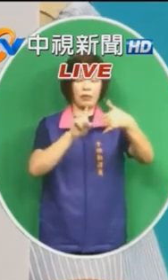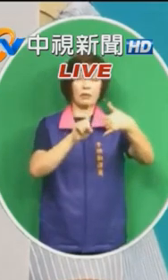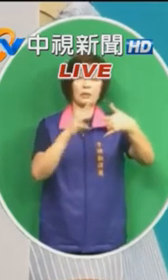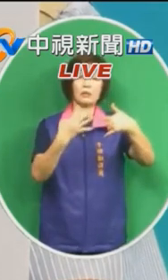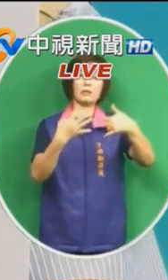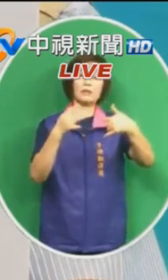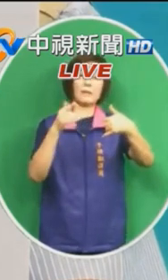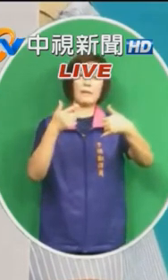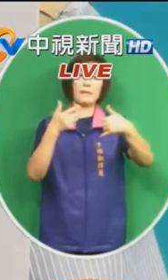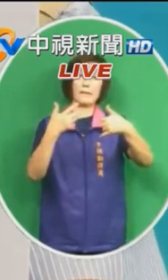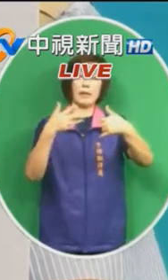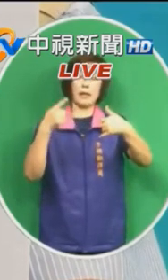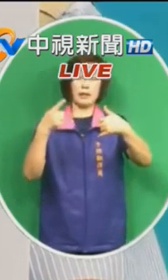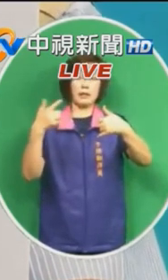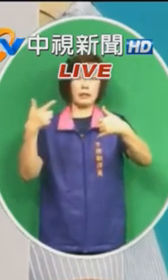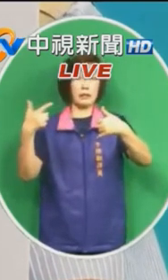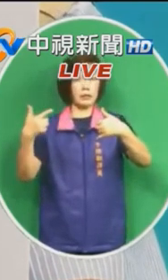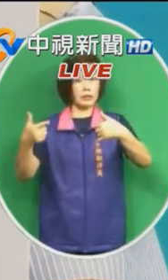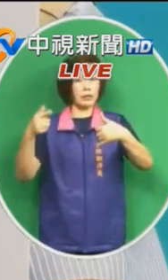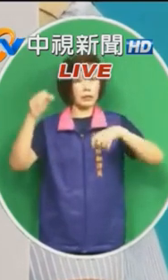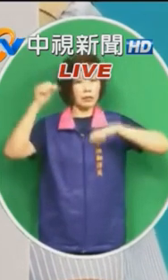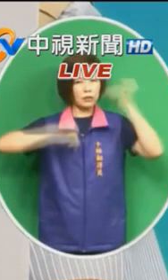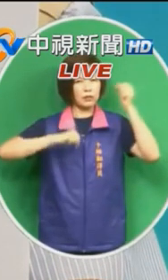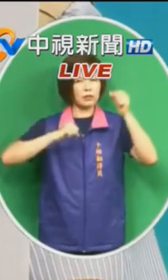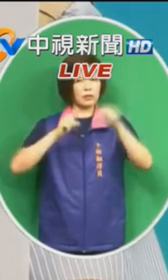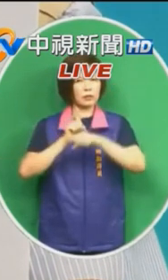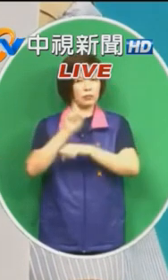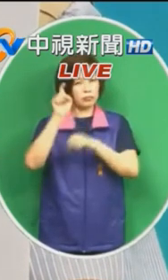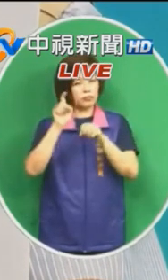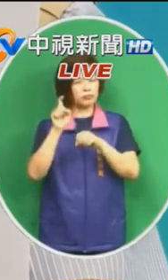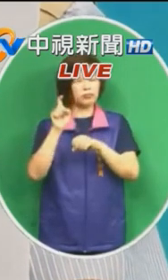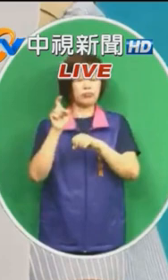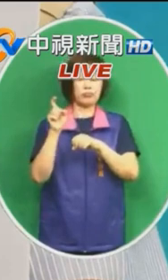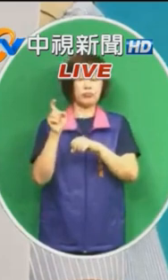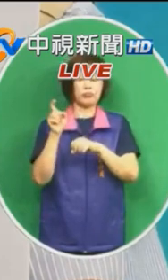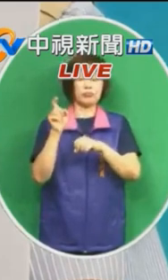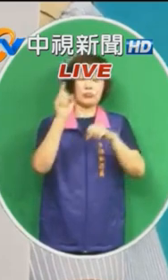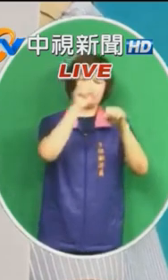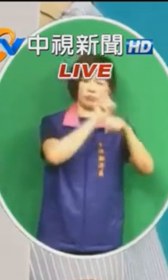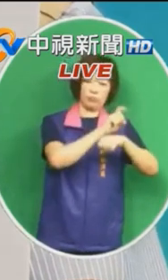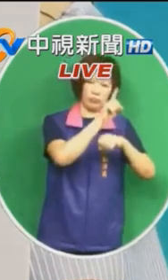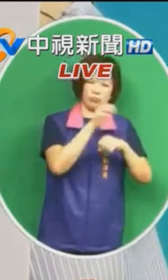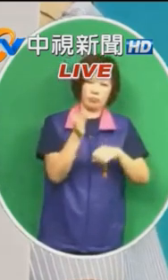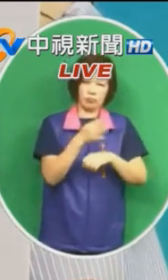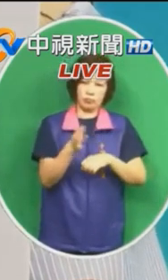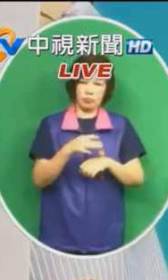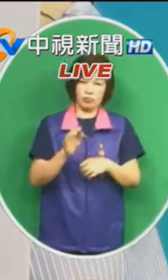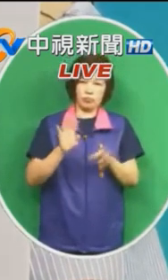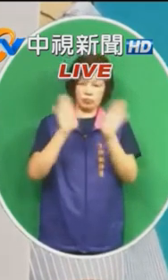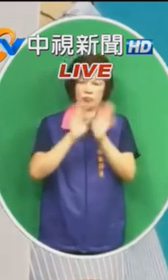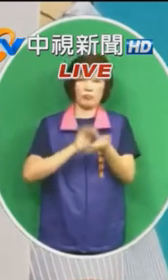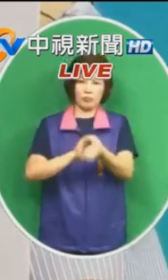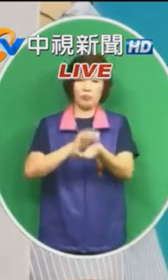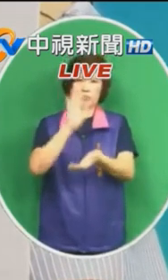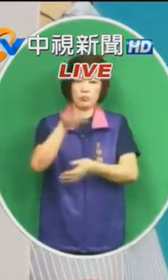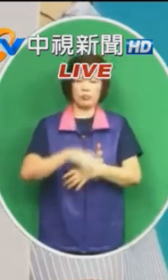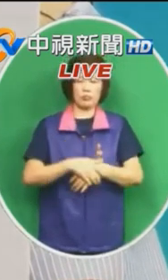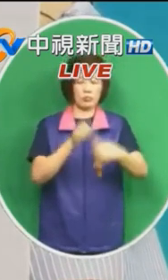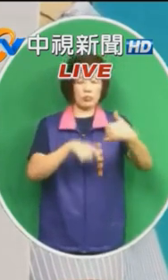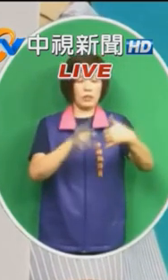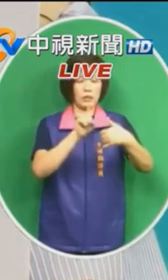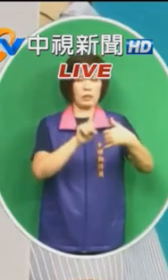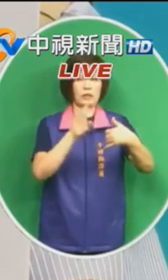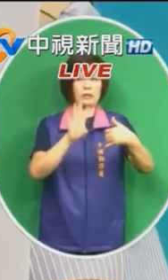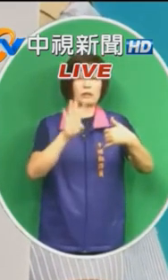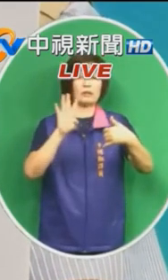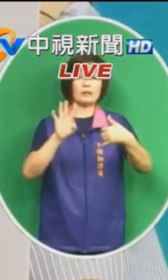也在早上10点到11点多的时候去看门诊。那跟14407、